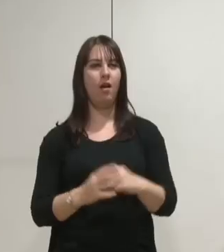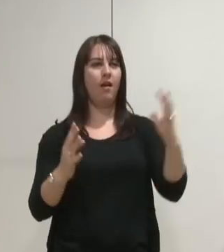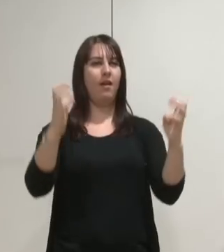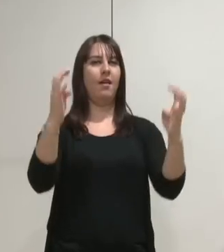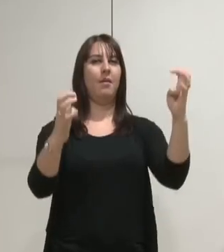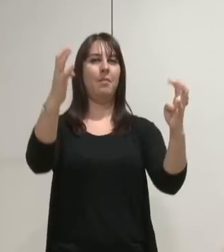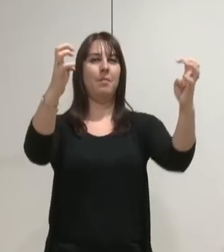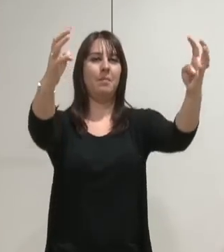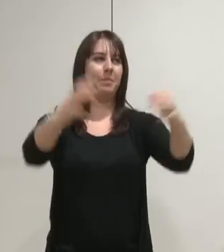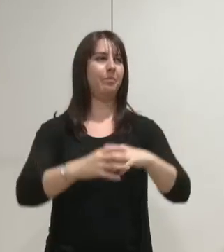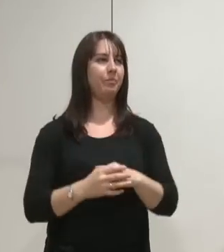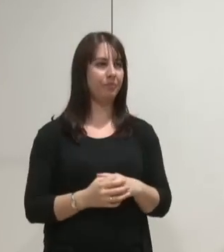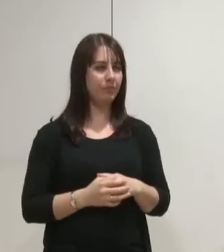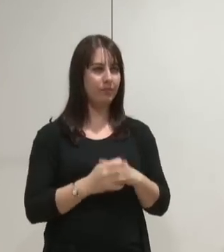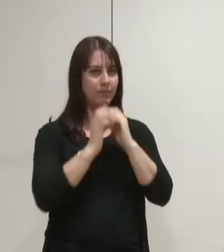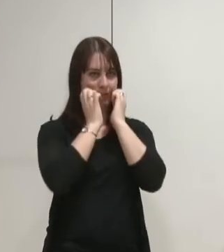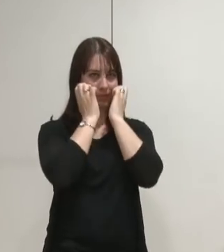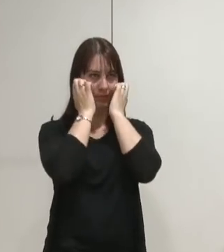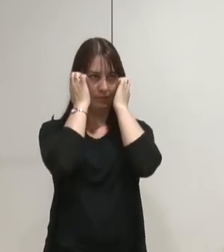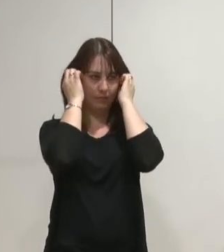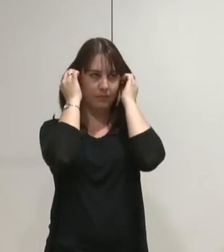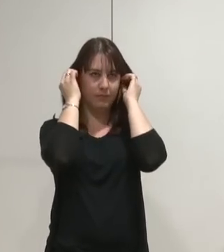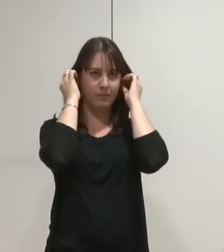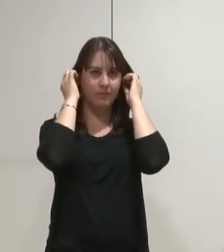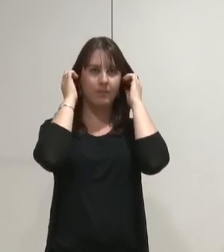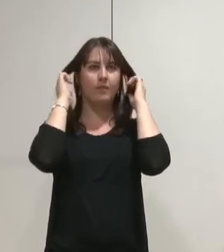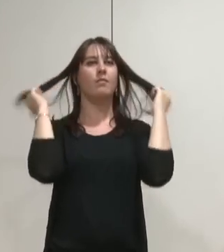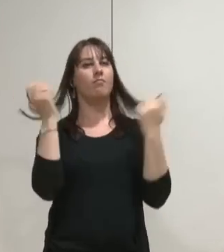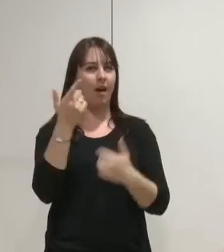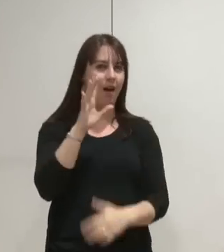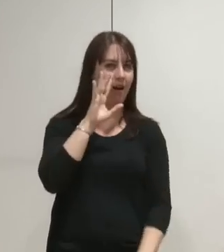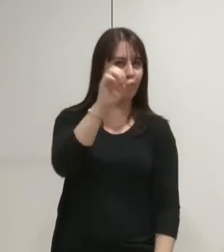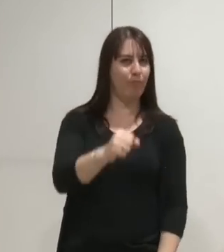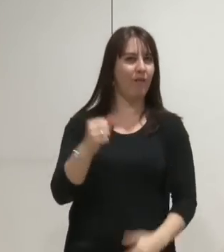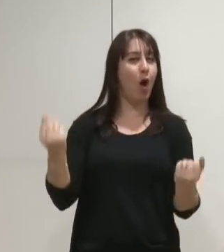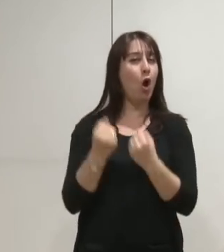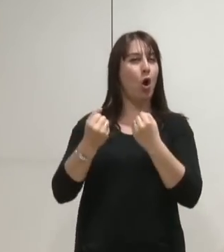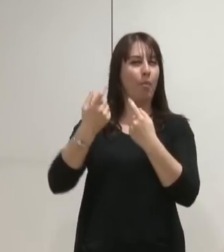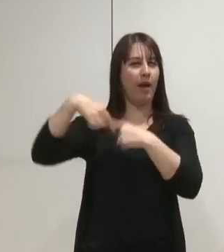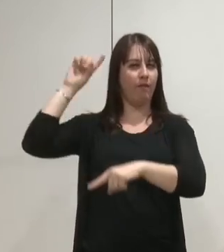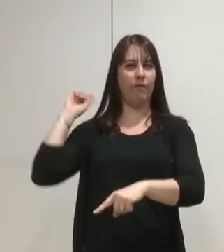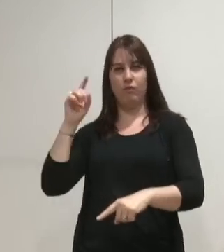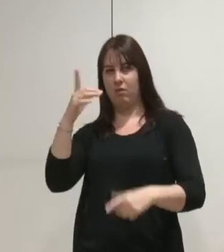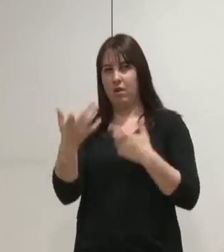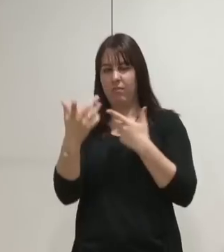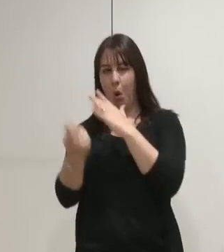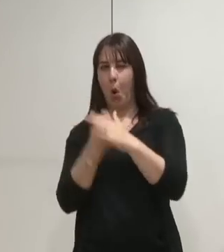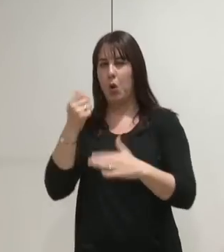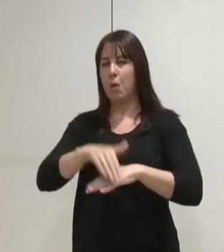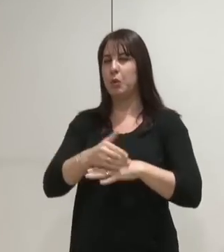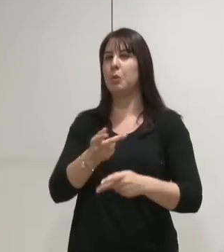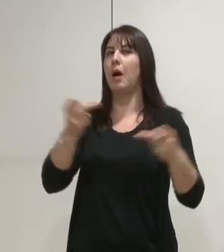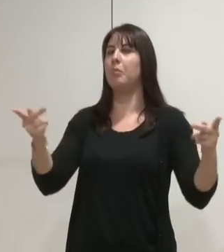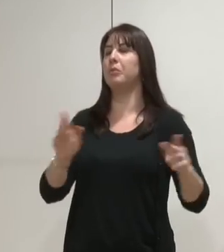allez je vois que vous reprenez certaines de vos anciennes de campagne donc on va laisser ça de côté nous